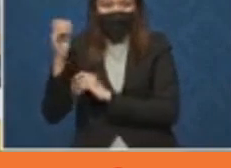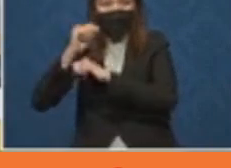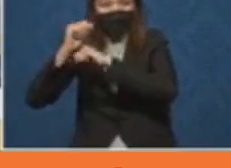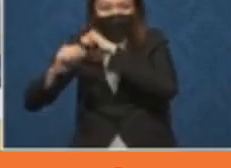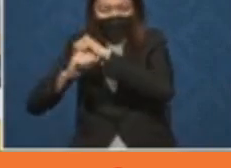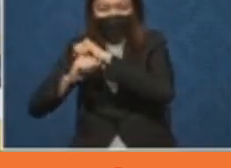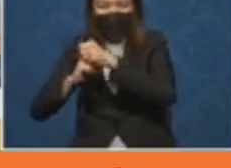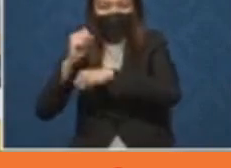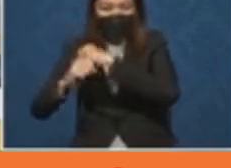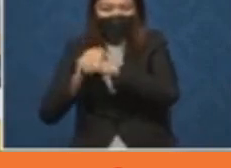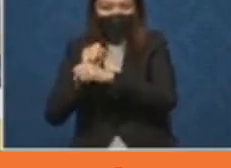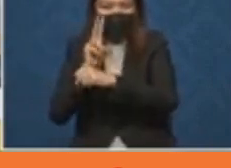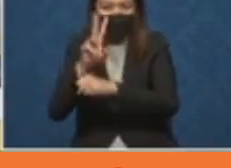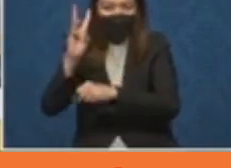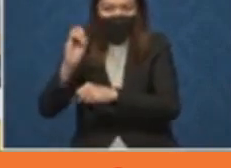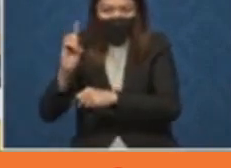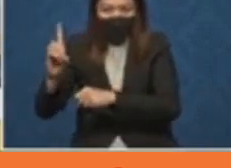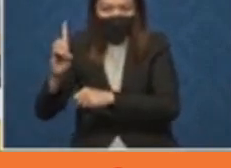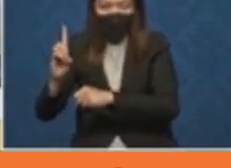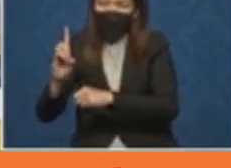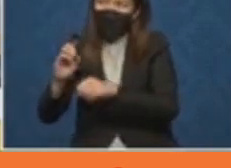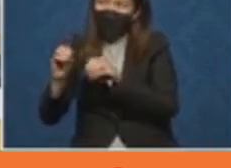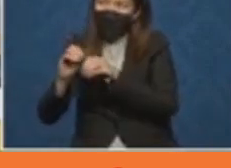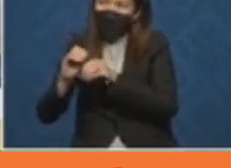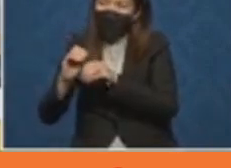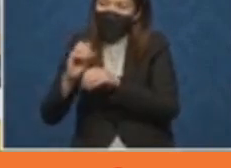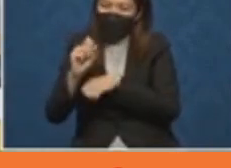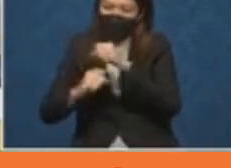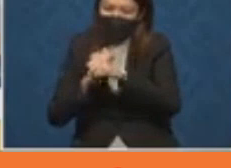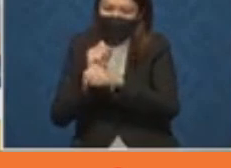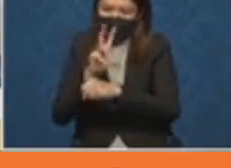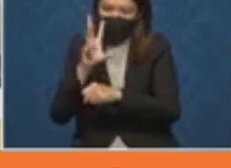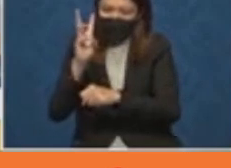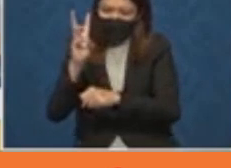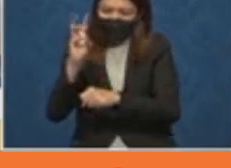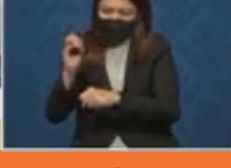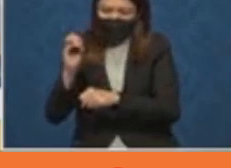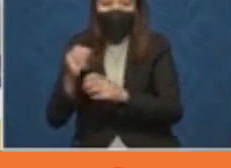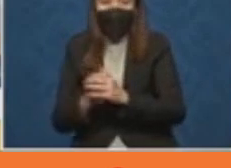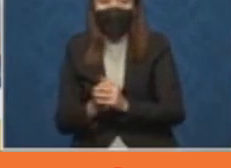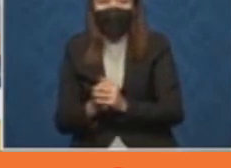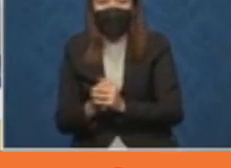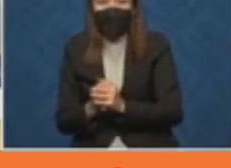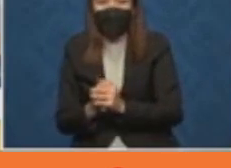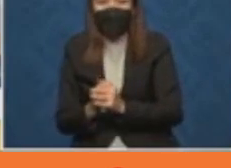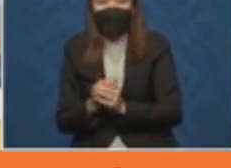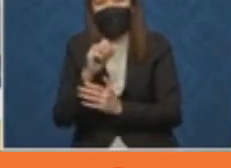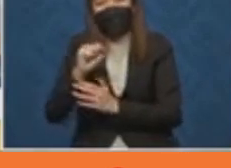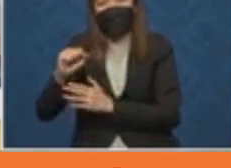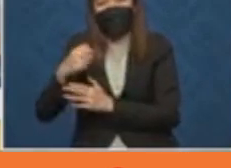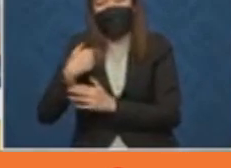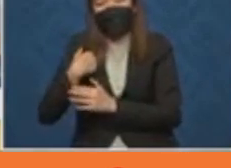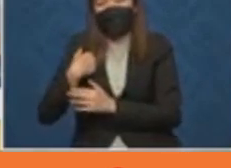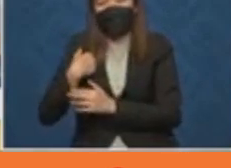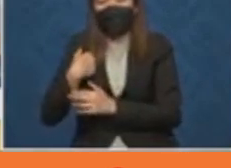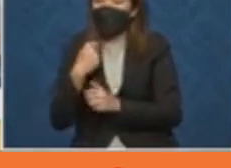มอาจจะไปๆ ป 60 ก็น่าจะมาตัดคนแล้ครัคู่ที่สวทพนเรีกว่า ค้วกระเป๋าไป